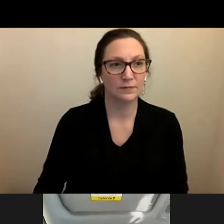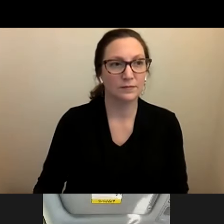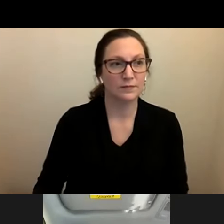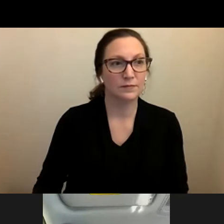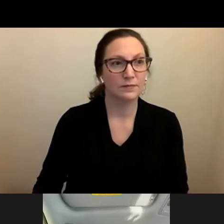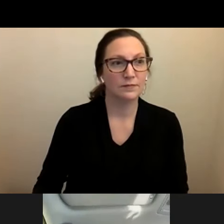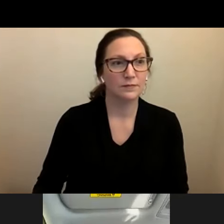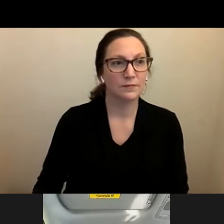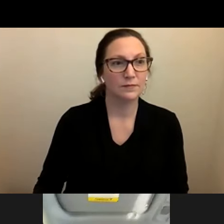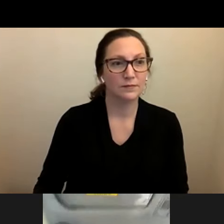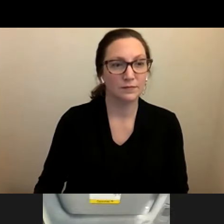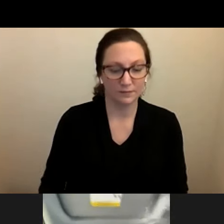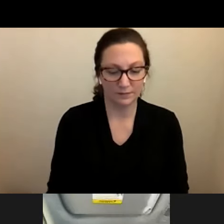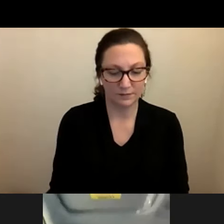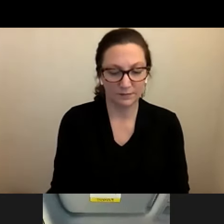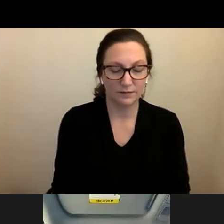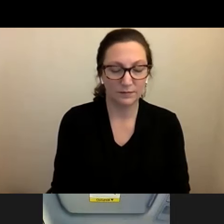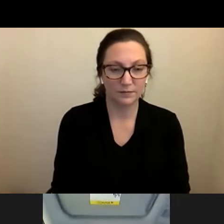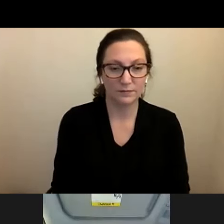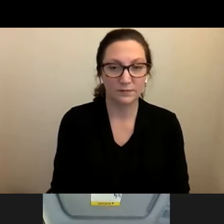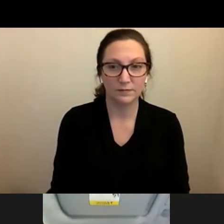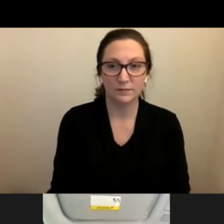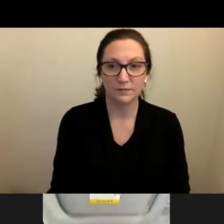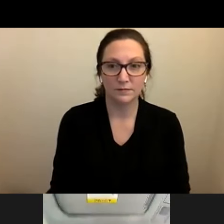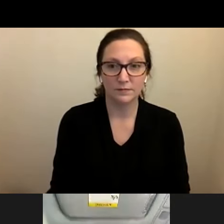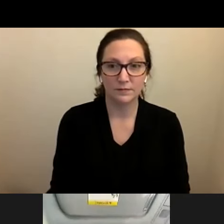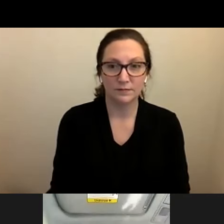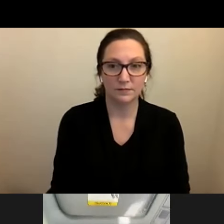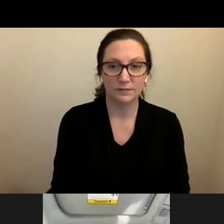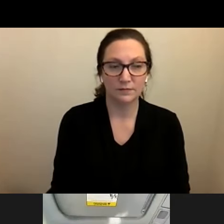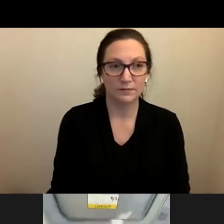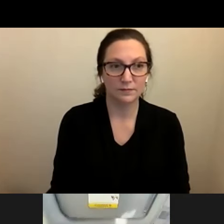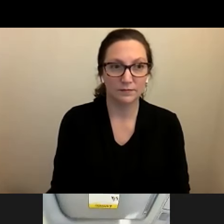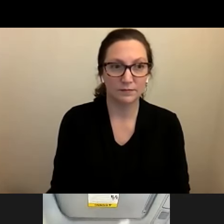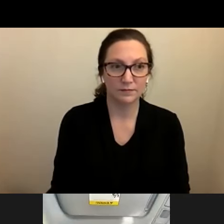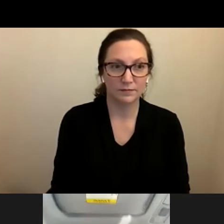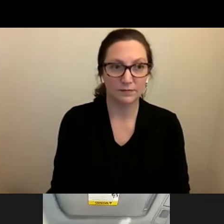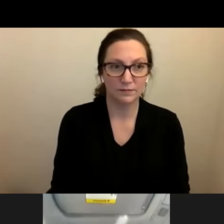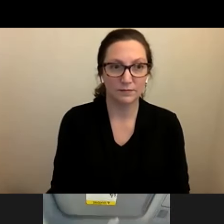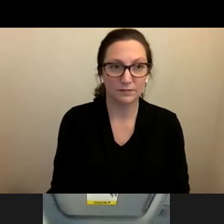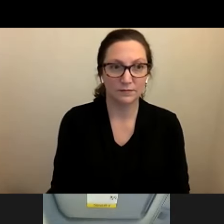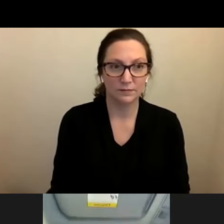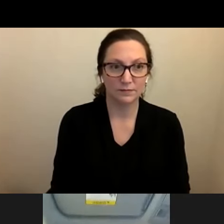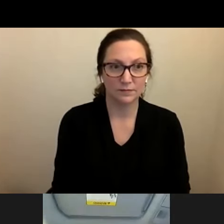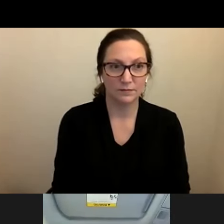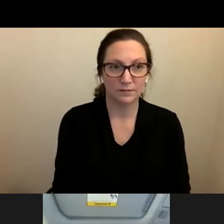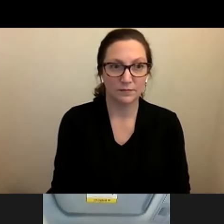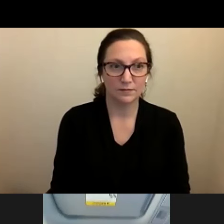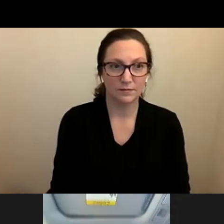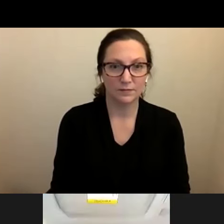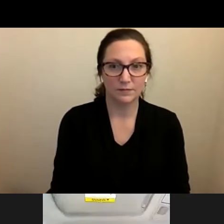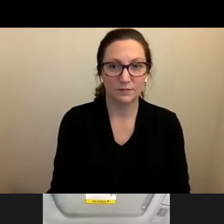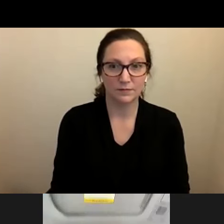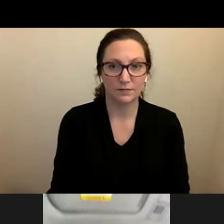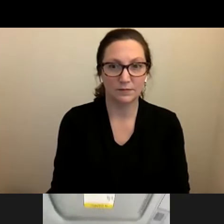conversation. Et il y a un globe en partie qu'on là, ou cap cliquer et puis ou cap entrer dans la parole là pour cap dire son